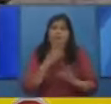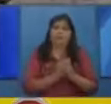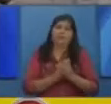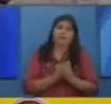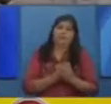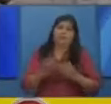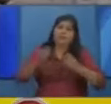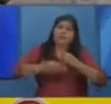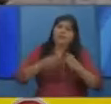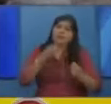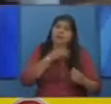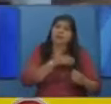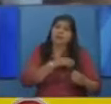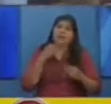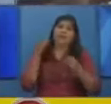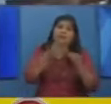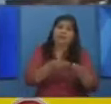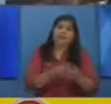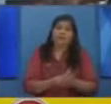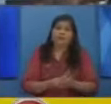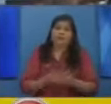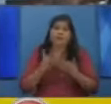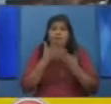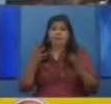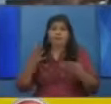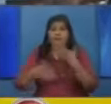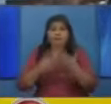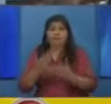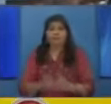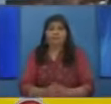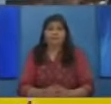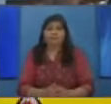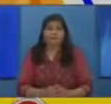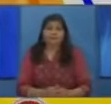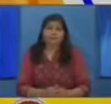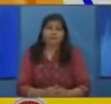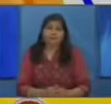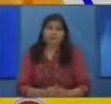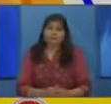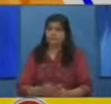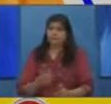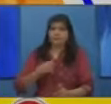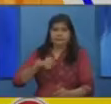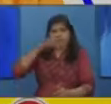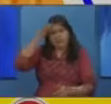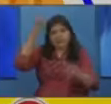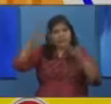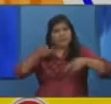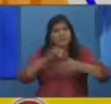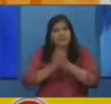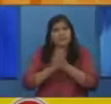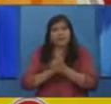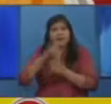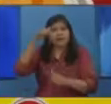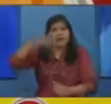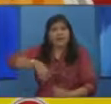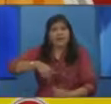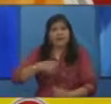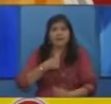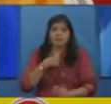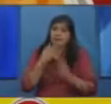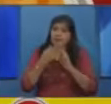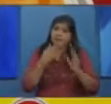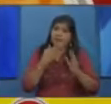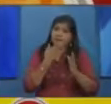किसानों के पक्ष में आने की संभावनाएं भरी पड़ी है। मेरे प्यारे देशवासियों, आज मन की बात